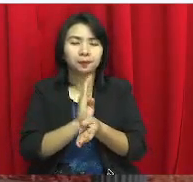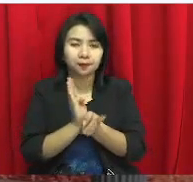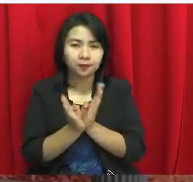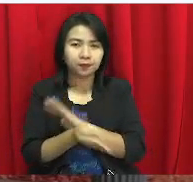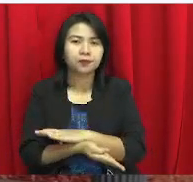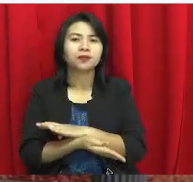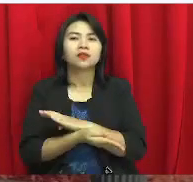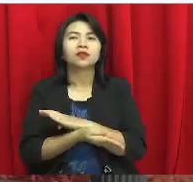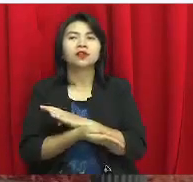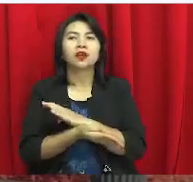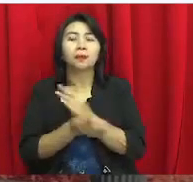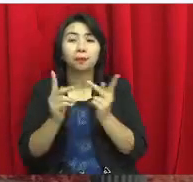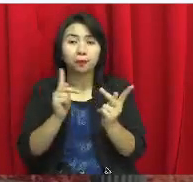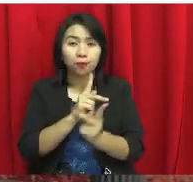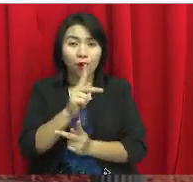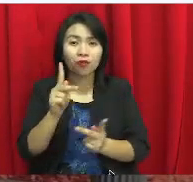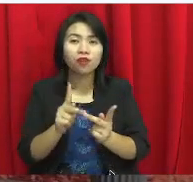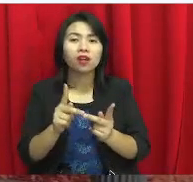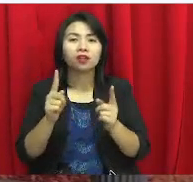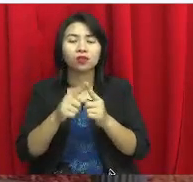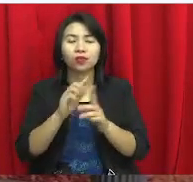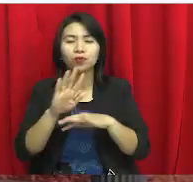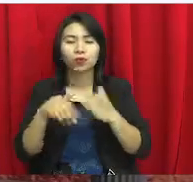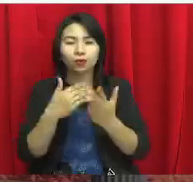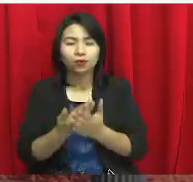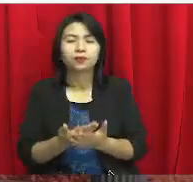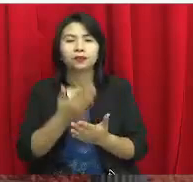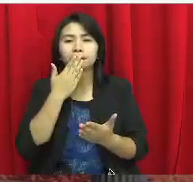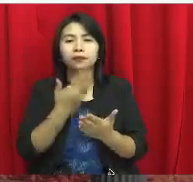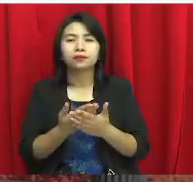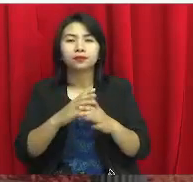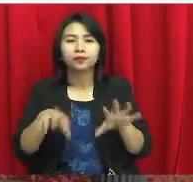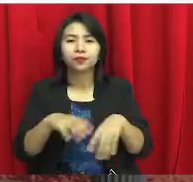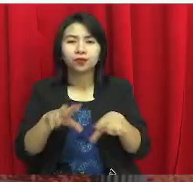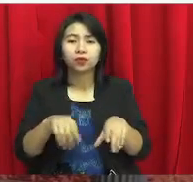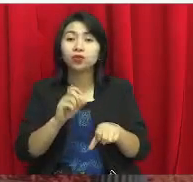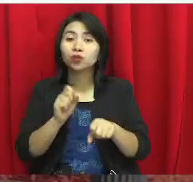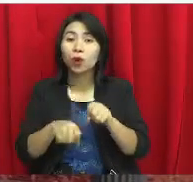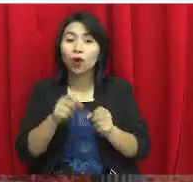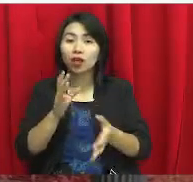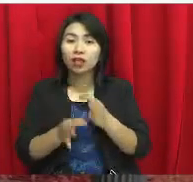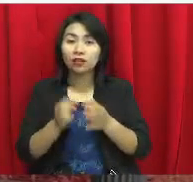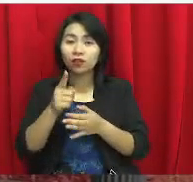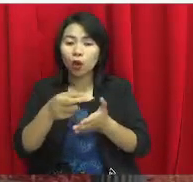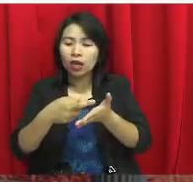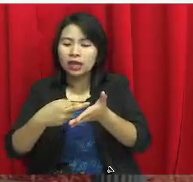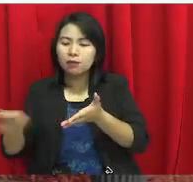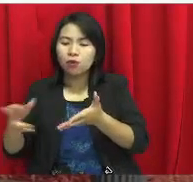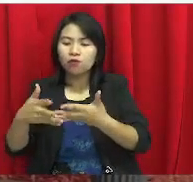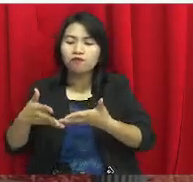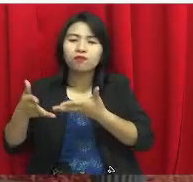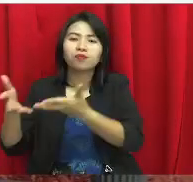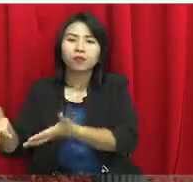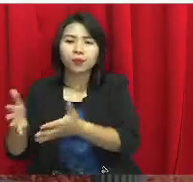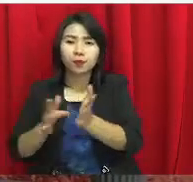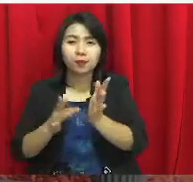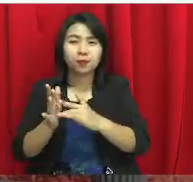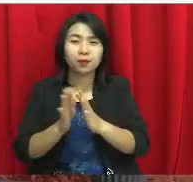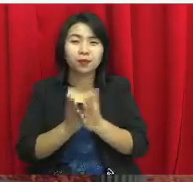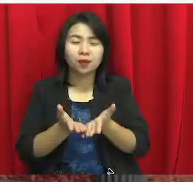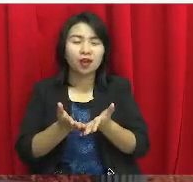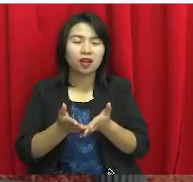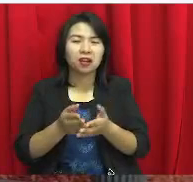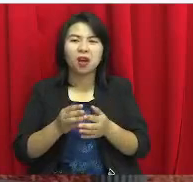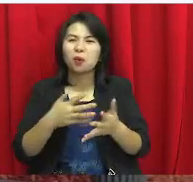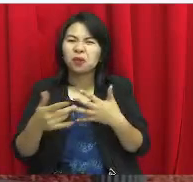furnished unto all good works. Kaya pag tinanggal mo ang Biblia, kahit na anong gawin mong good works, it's not the